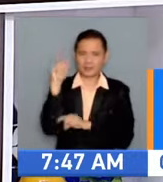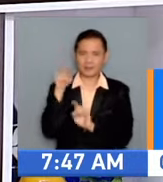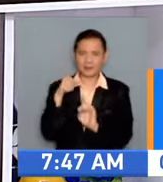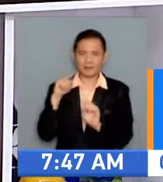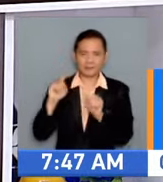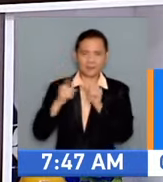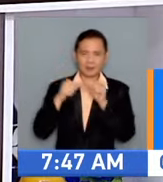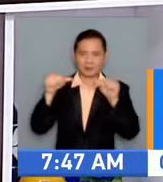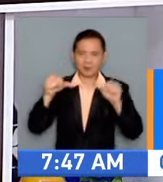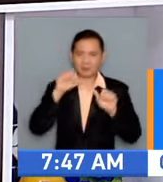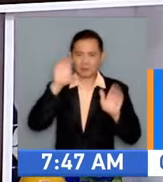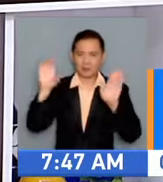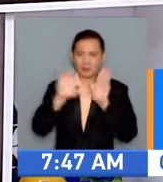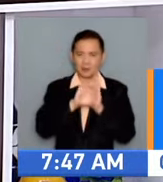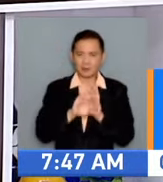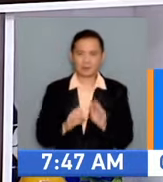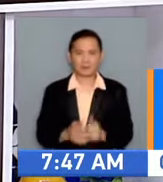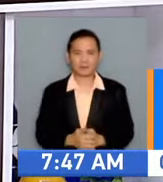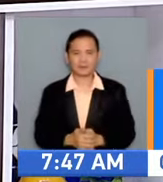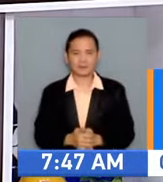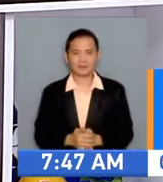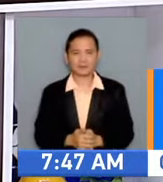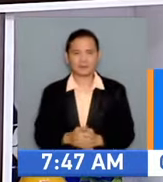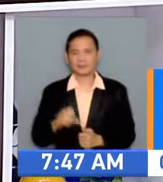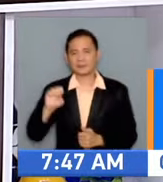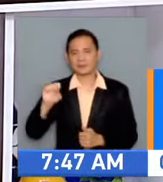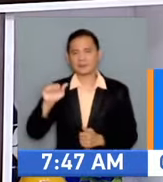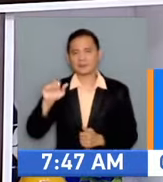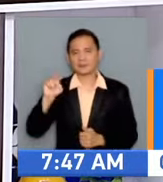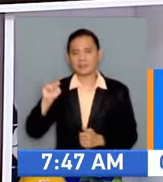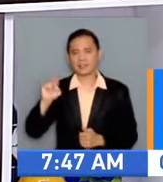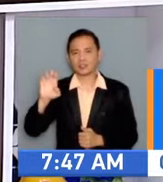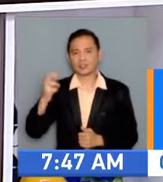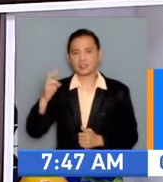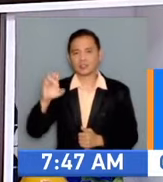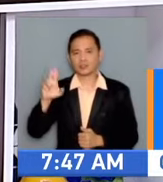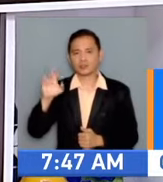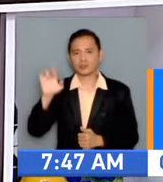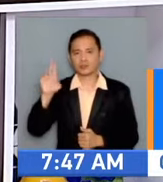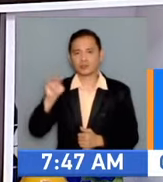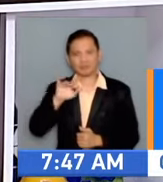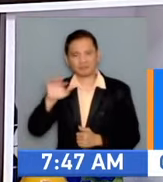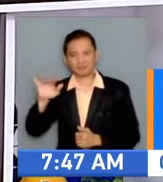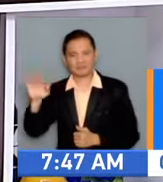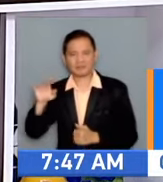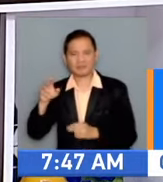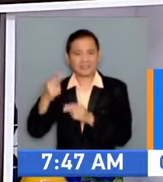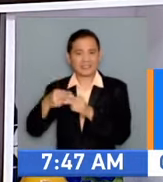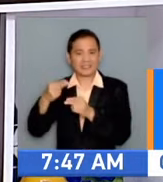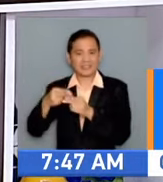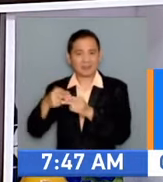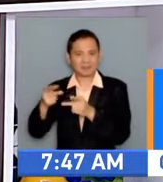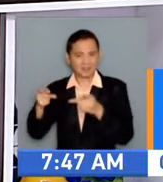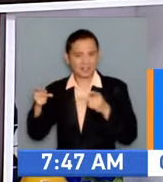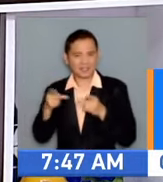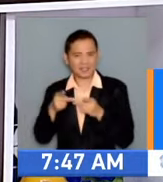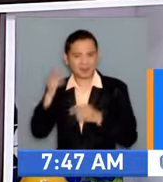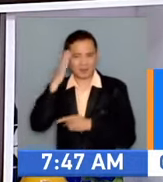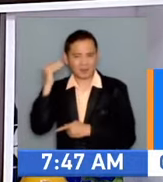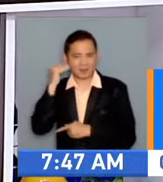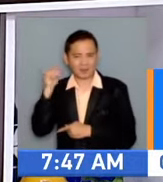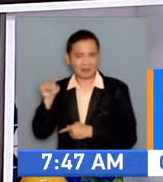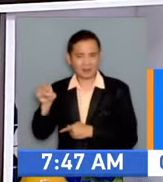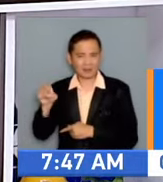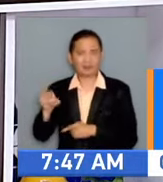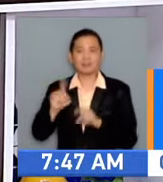Sunchon ba yun? Sunshine Village. Yeah. Yun yung filming set ng iba't ibang mga K-dramas like